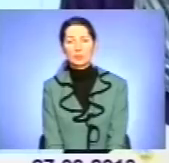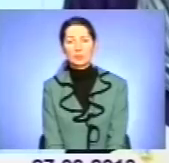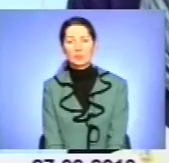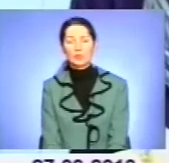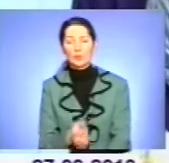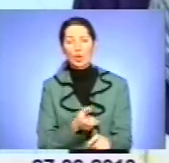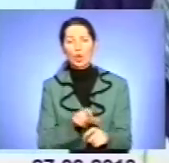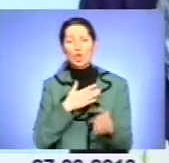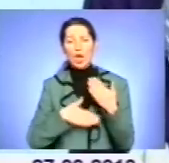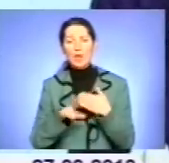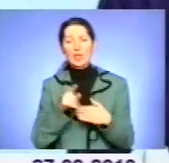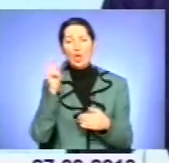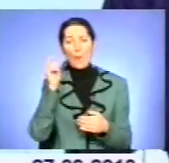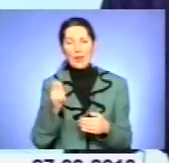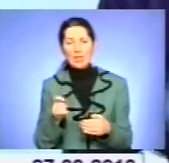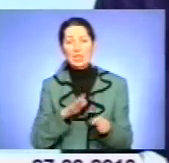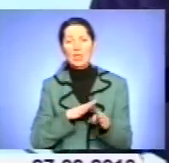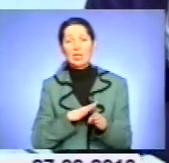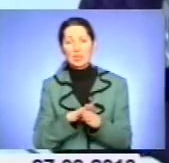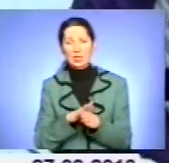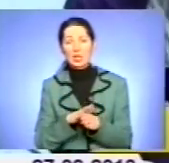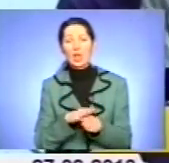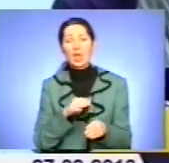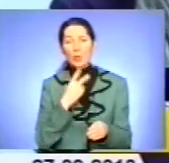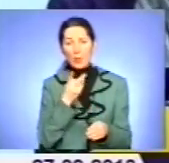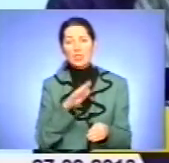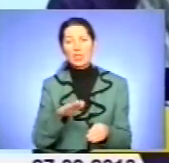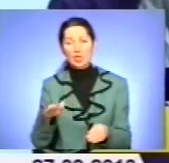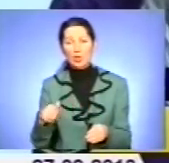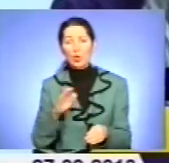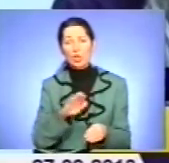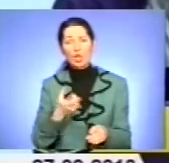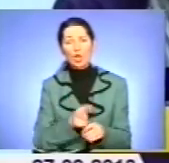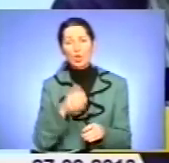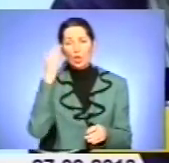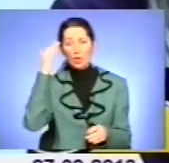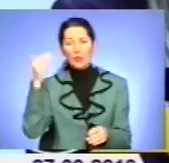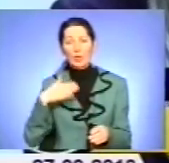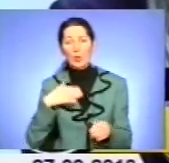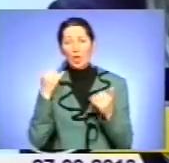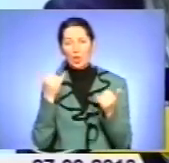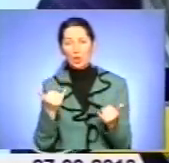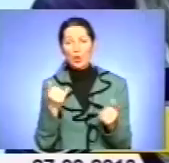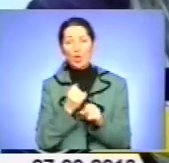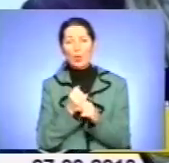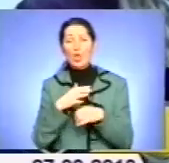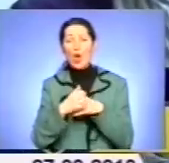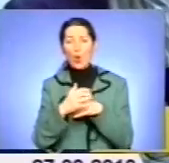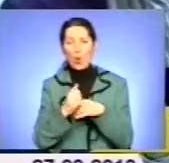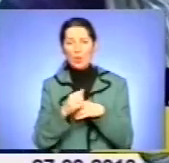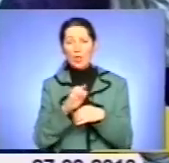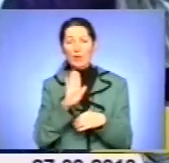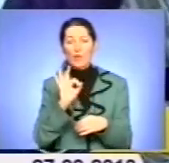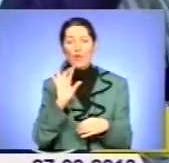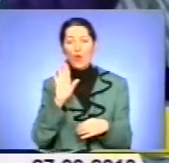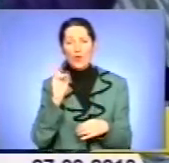Дуже рада, що приїхала, відвідала цих діток. Вони дуже талановиті. Ми сьогодні валяли котиків. Ми маємо ціле